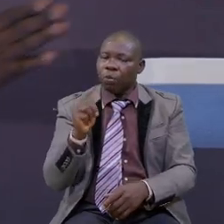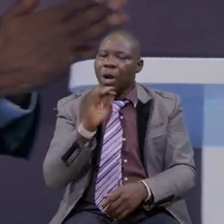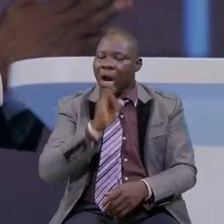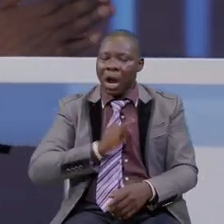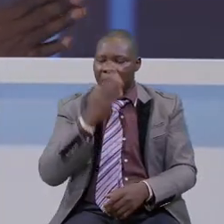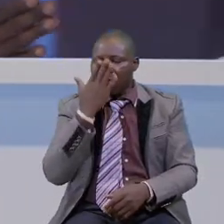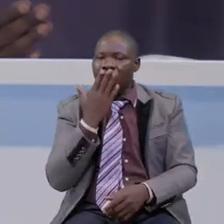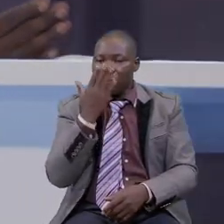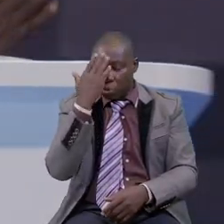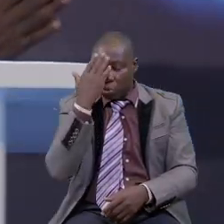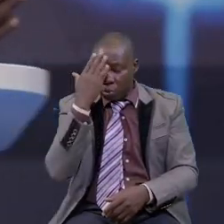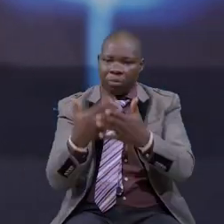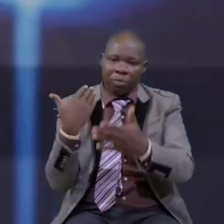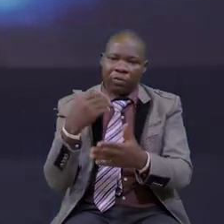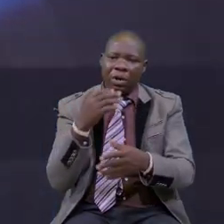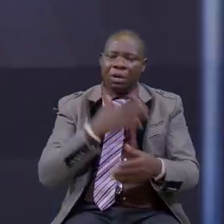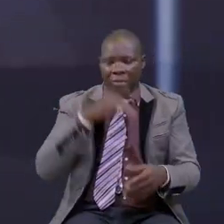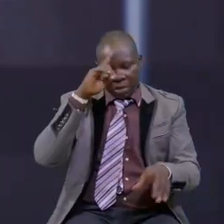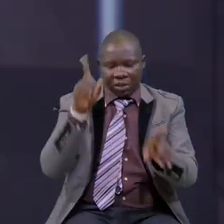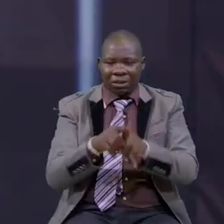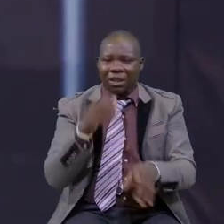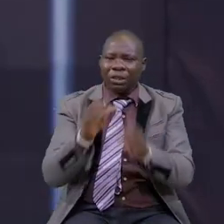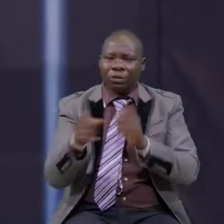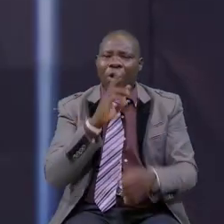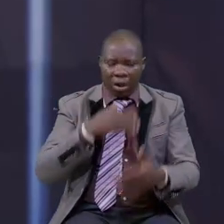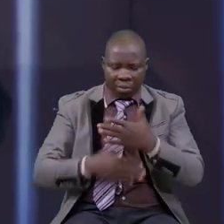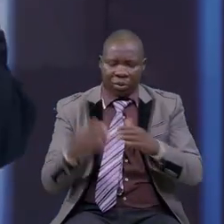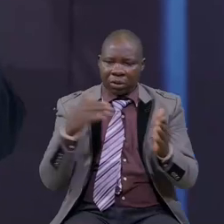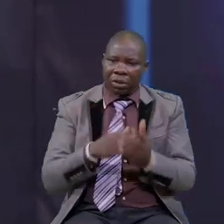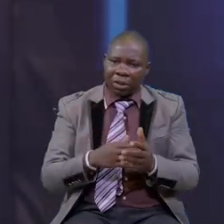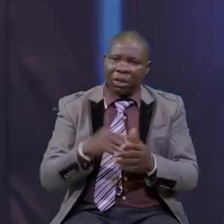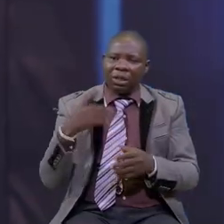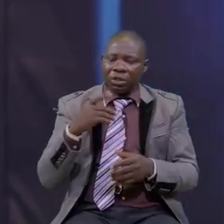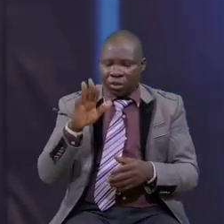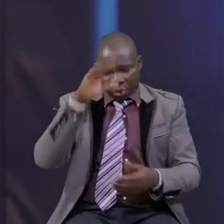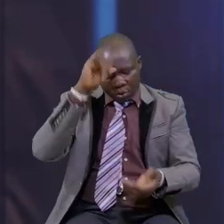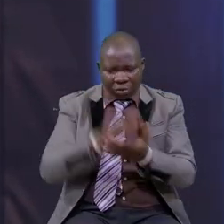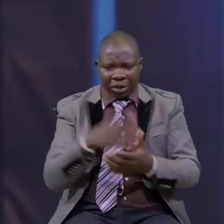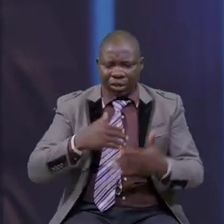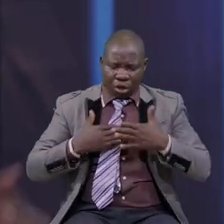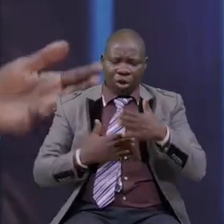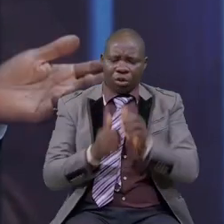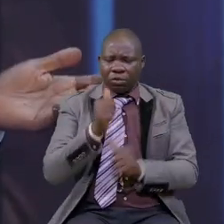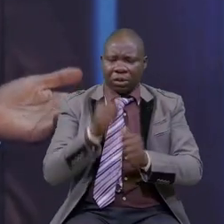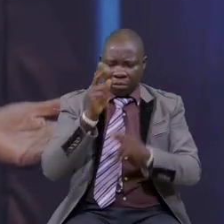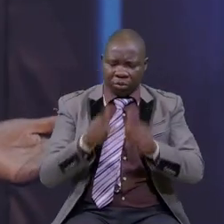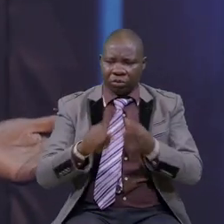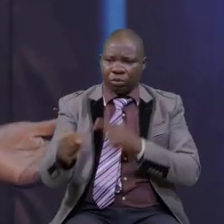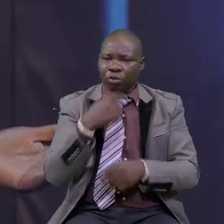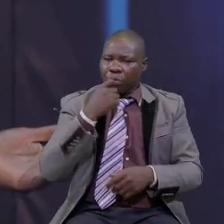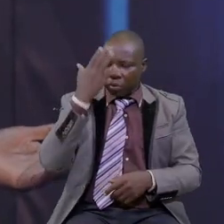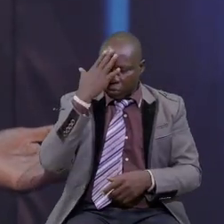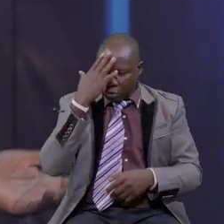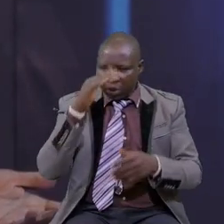soeur, si tu es née de nouveau, ton mari, la personne la plus proche de toi doit savoir que votre lumière luise devant les